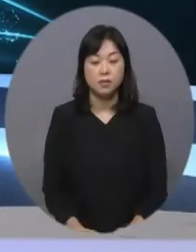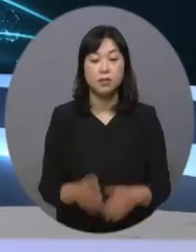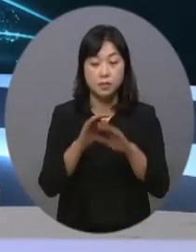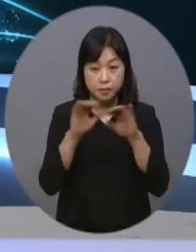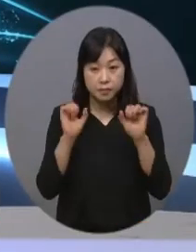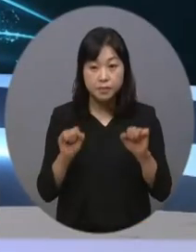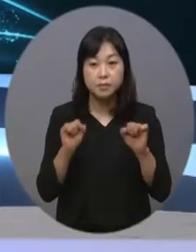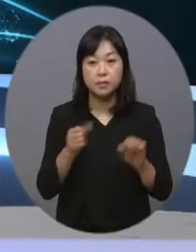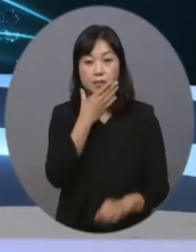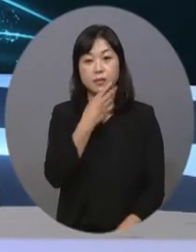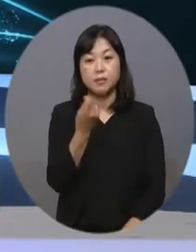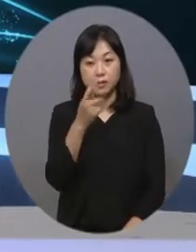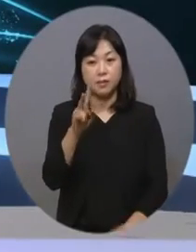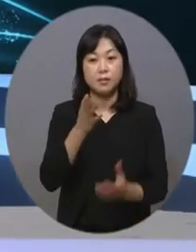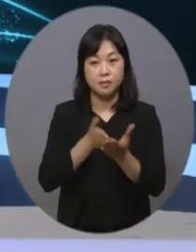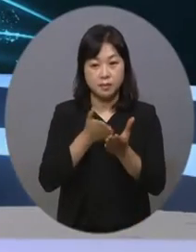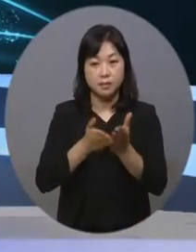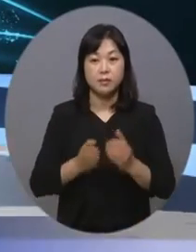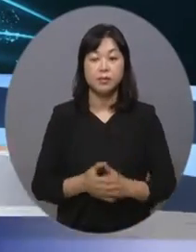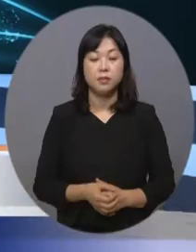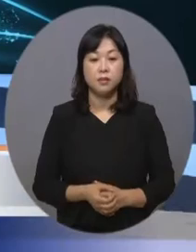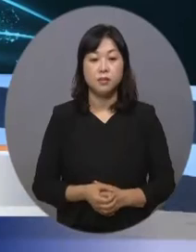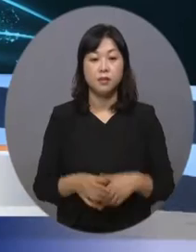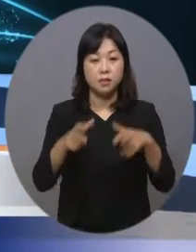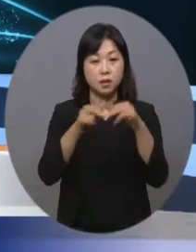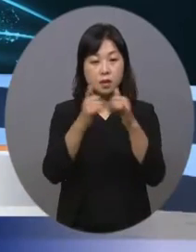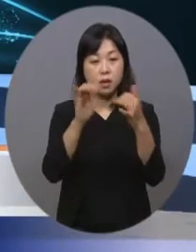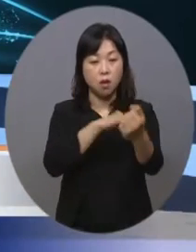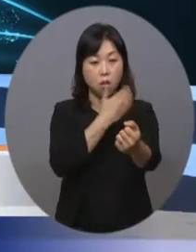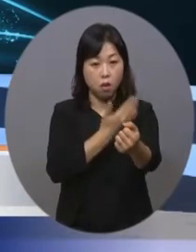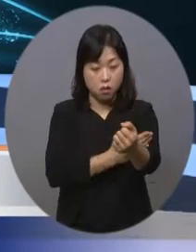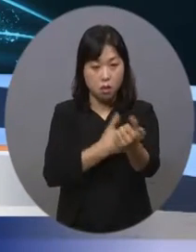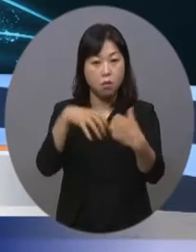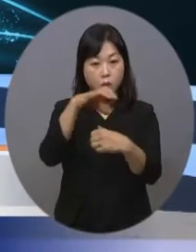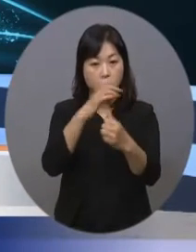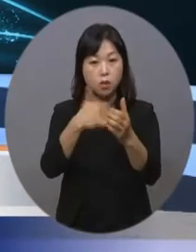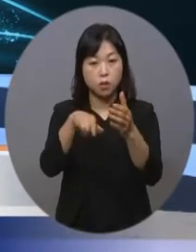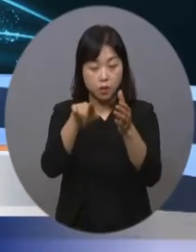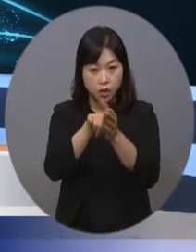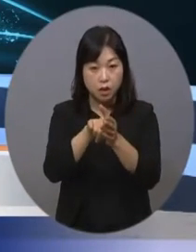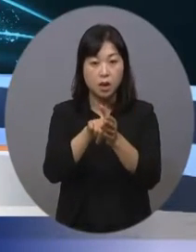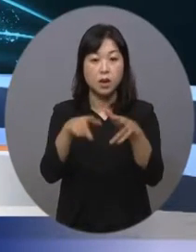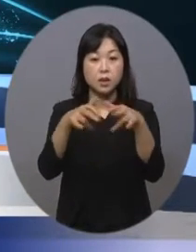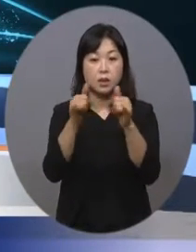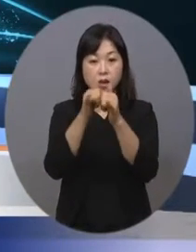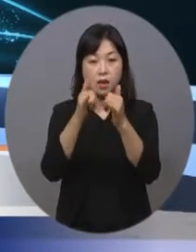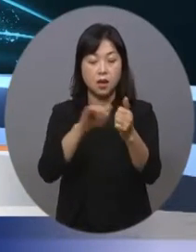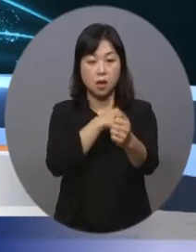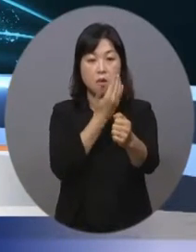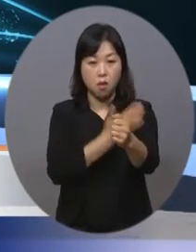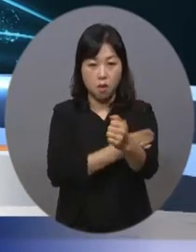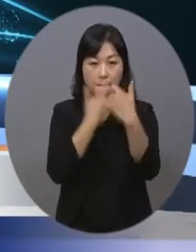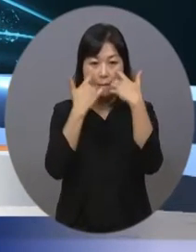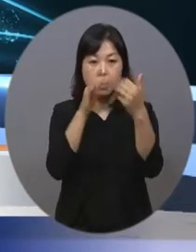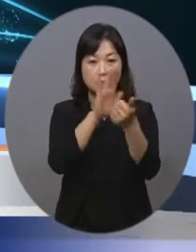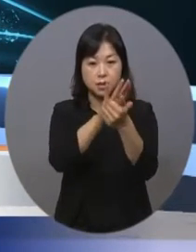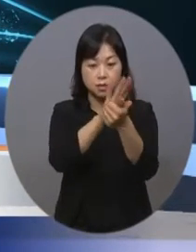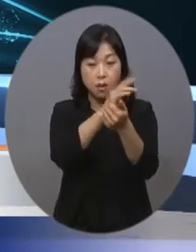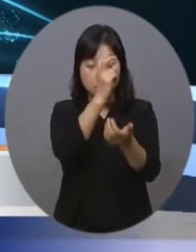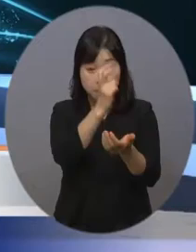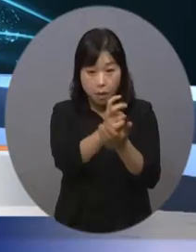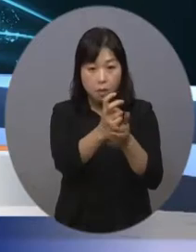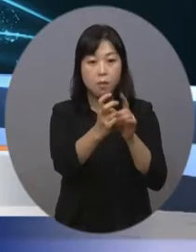여러분 안녕하십니까? 복지TV 뉴스입니다. 장애인의 권리 보장을 위한 장애인 권리 보장법이 발의되면서 장애계가